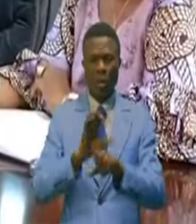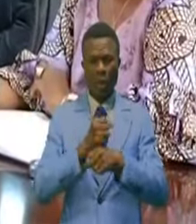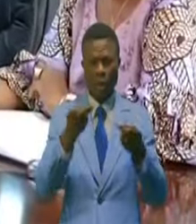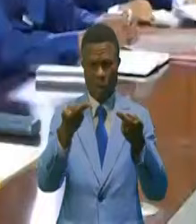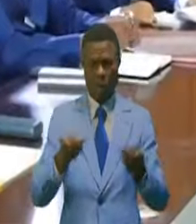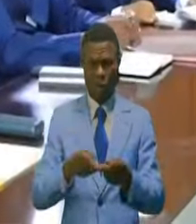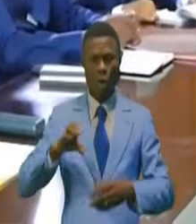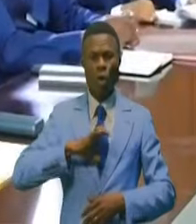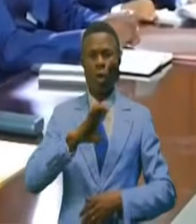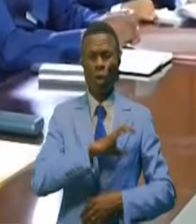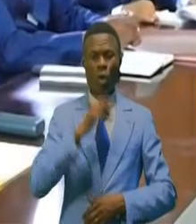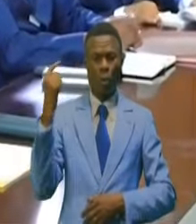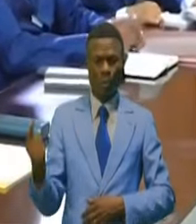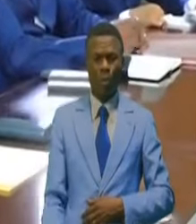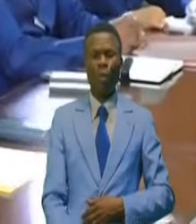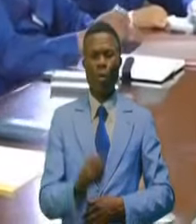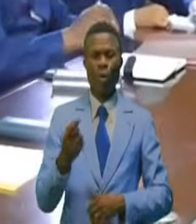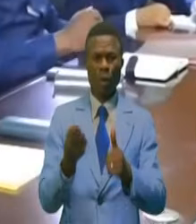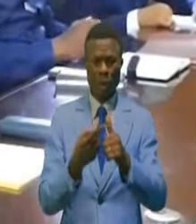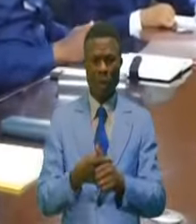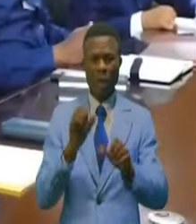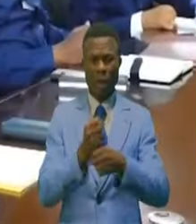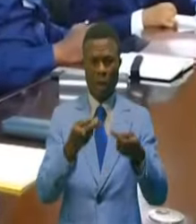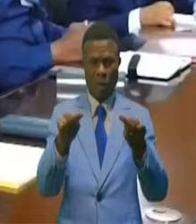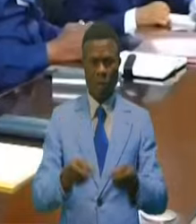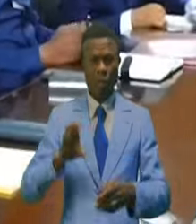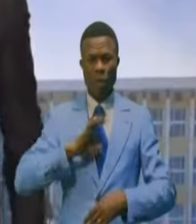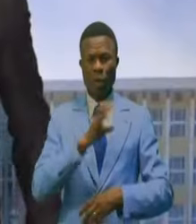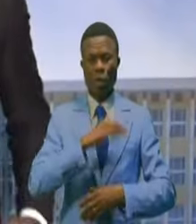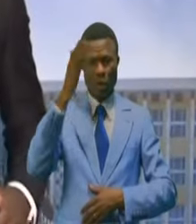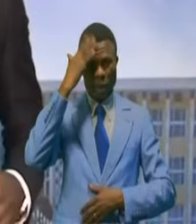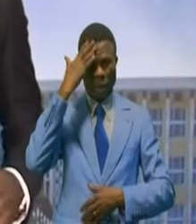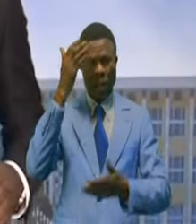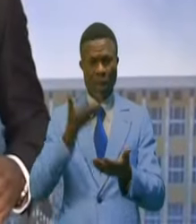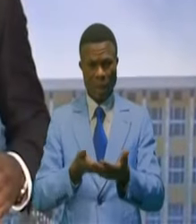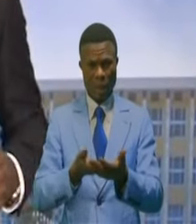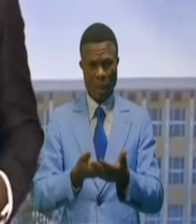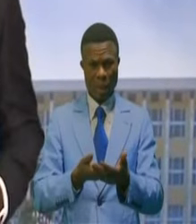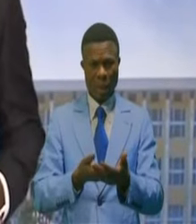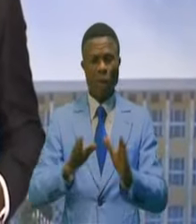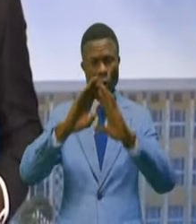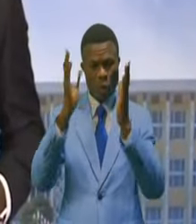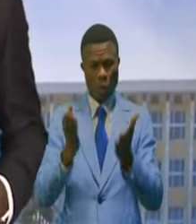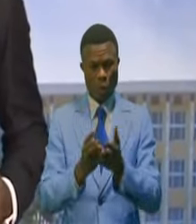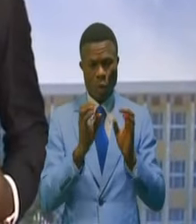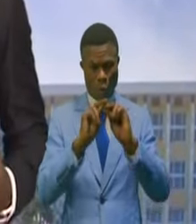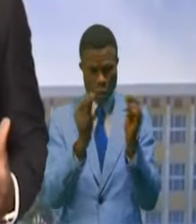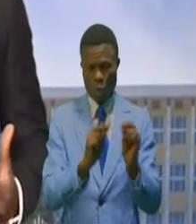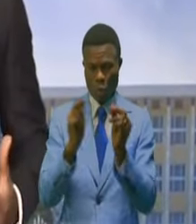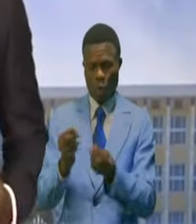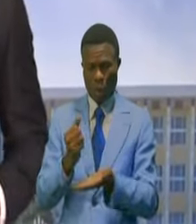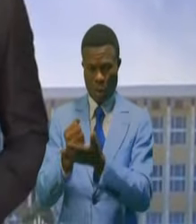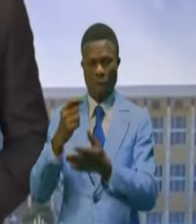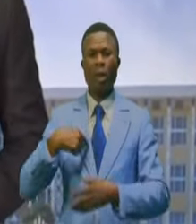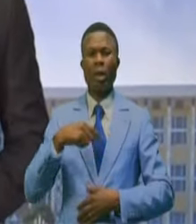les commissions permanentes. Il faut aussi mettre en place les comités des sages. Et ainsi, nous aurons l'ensemble des organes qui vont nous